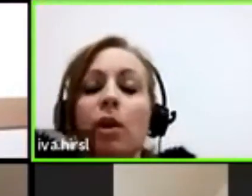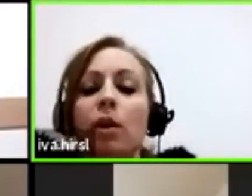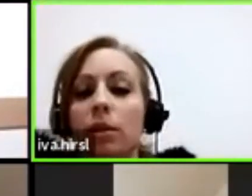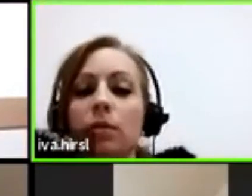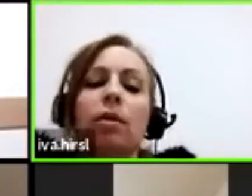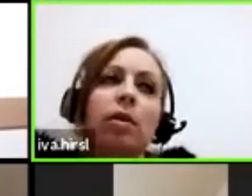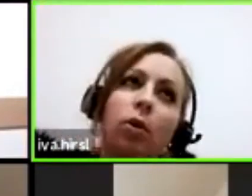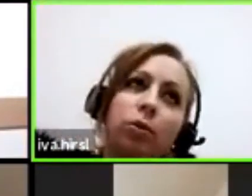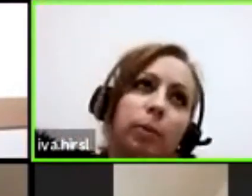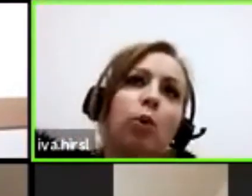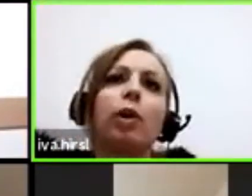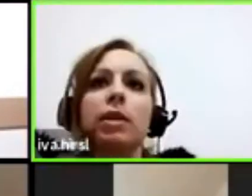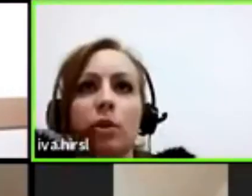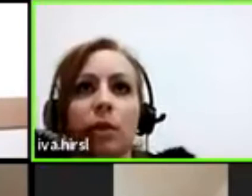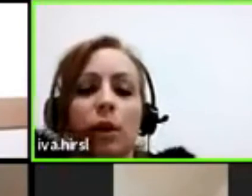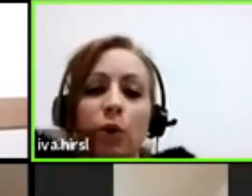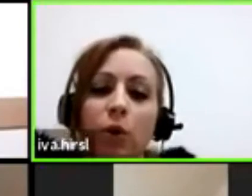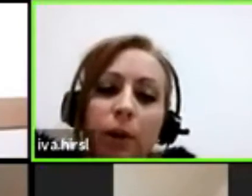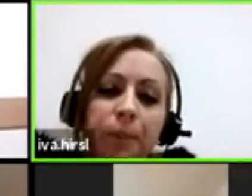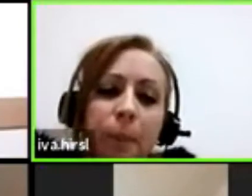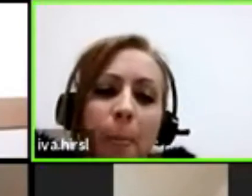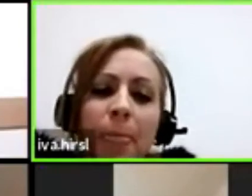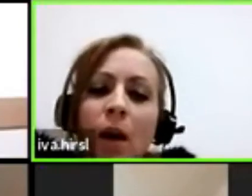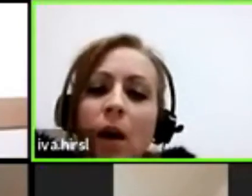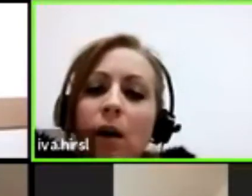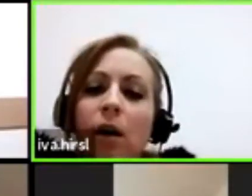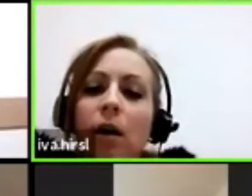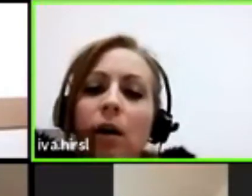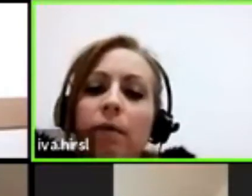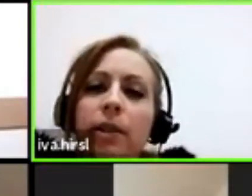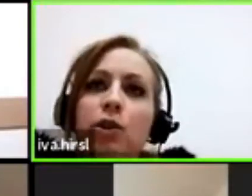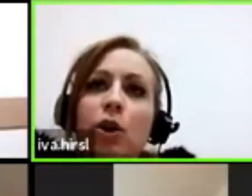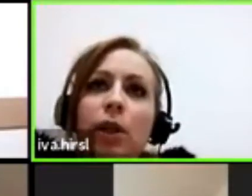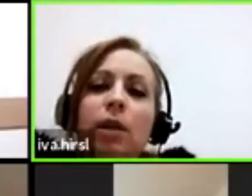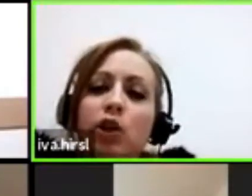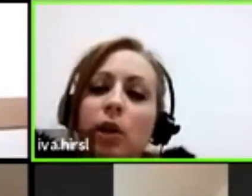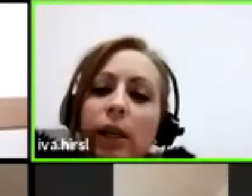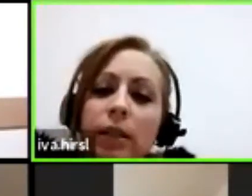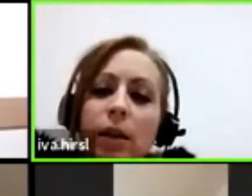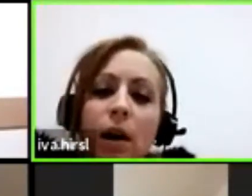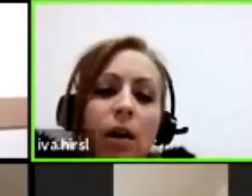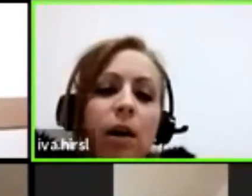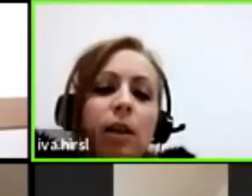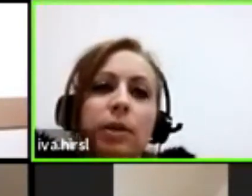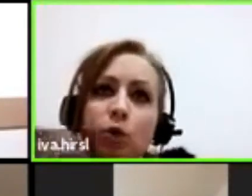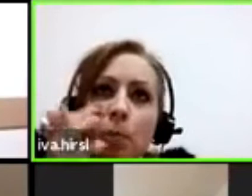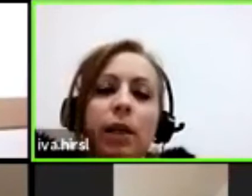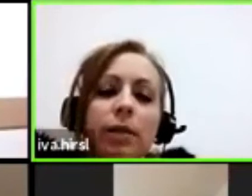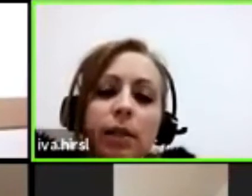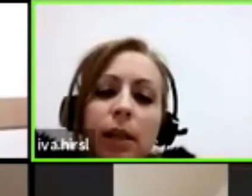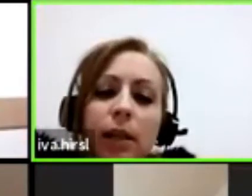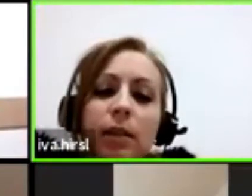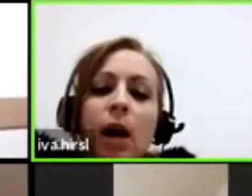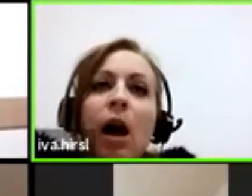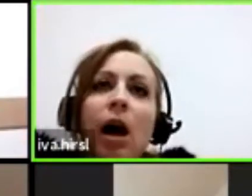bolji način komunikacije između osobe gluhe i socijalne okoline. Vizir će otkriti znači, lice da bi se razumjeli